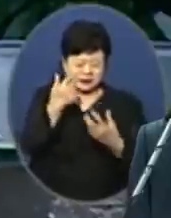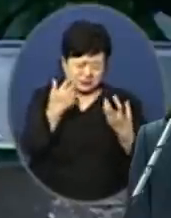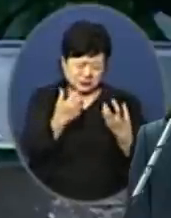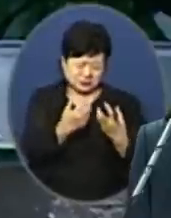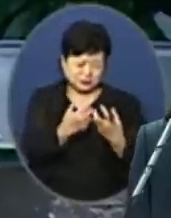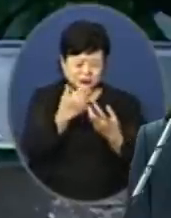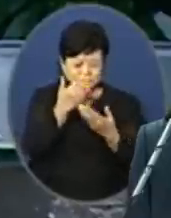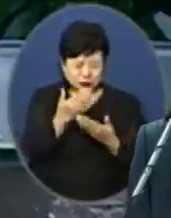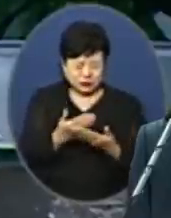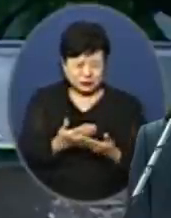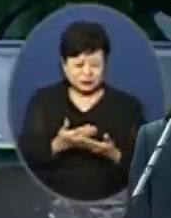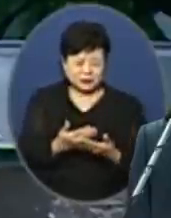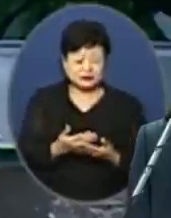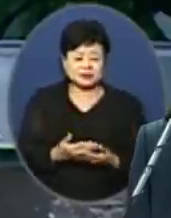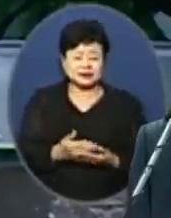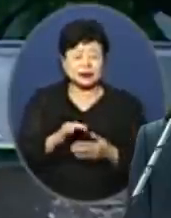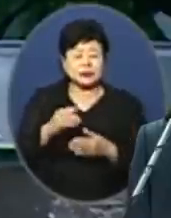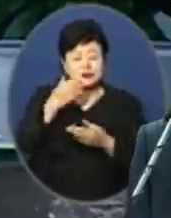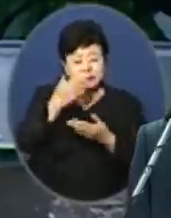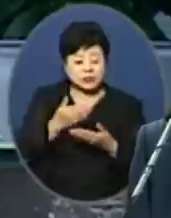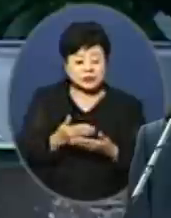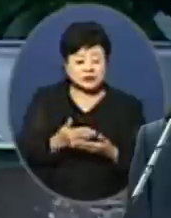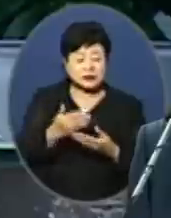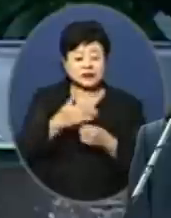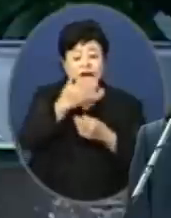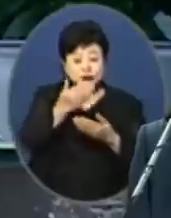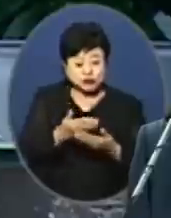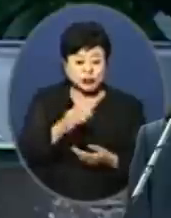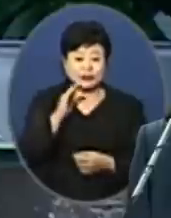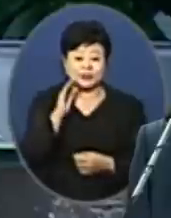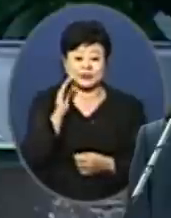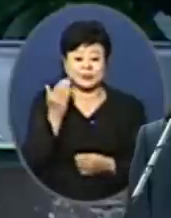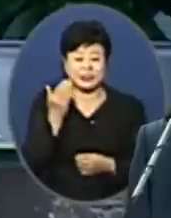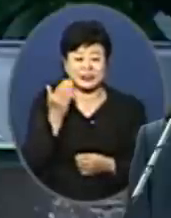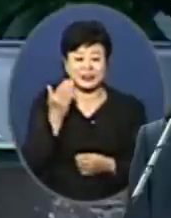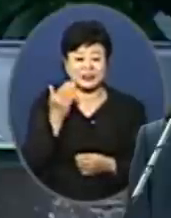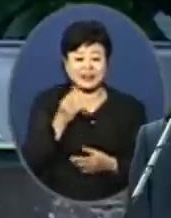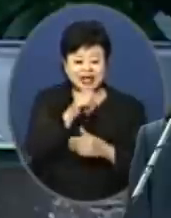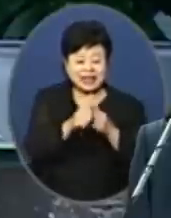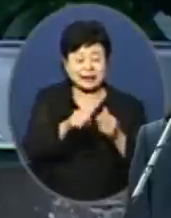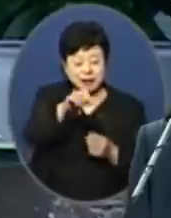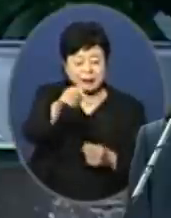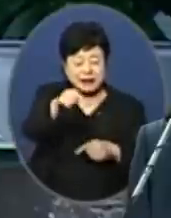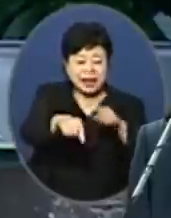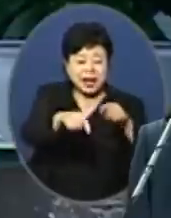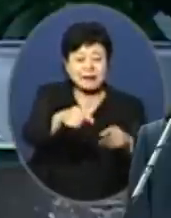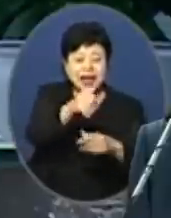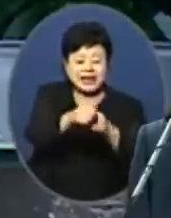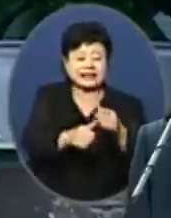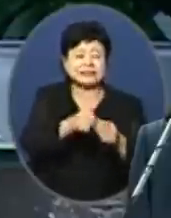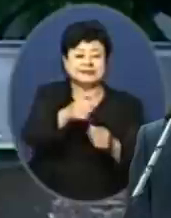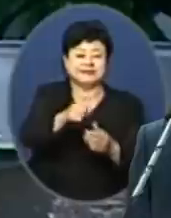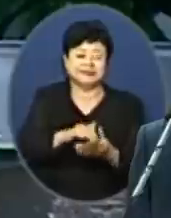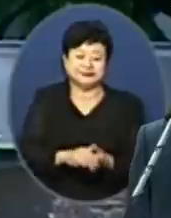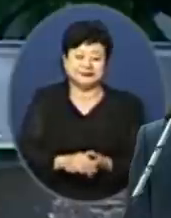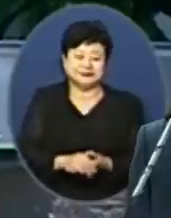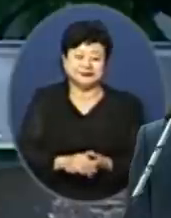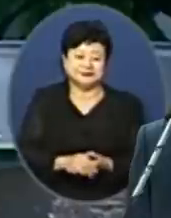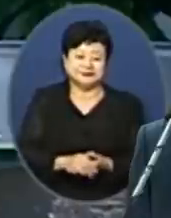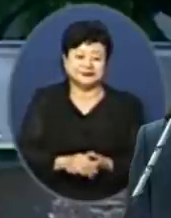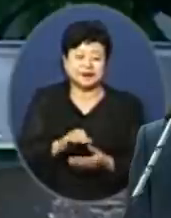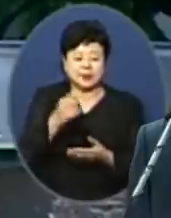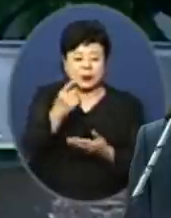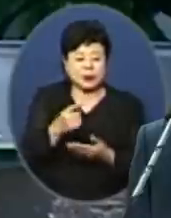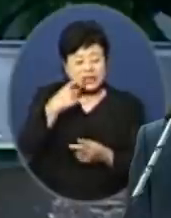강건하고 생명을 얻되 넘치게 없는 은혜를 주시는 것입니다. 하나님 앞에 나가는데 하나님 앞에